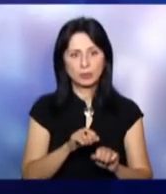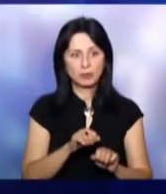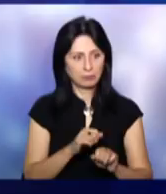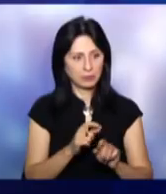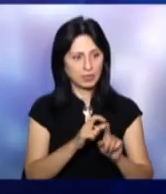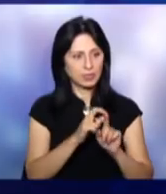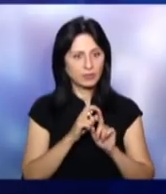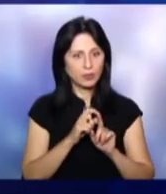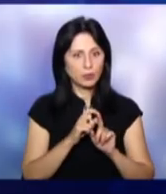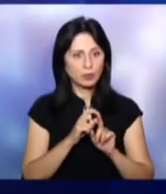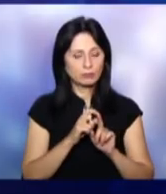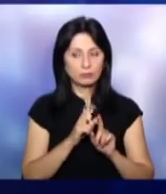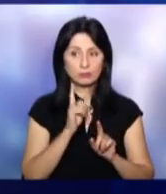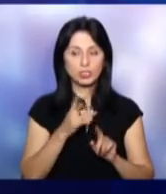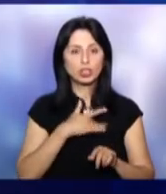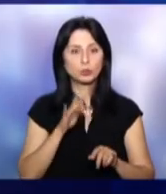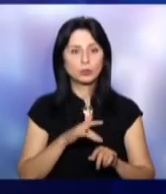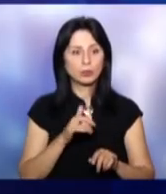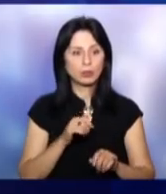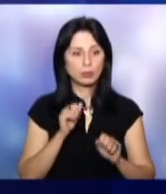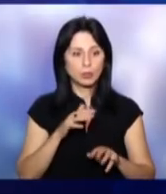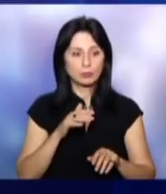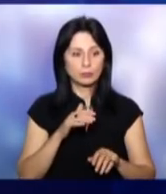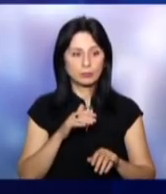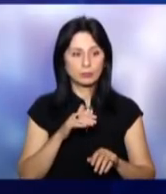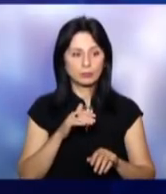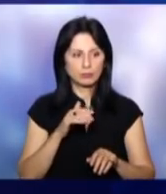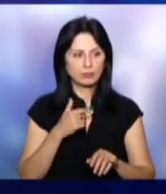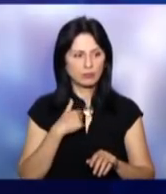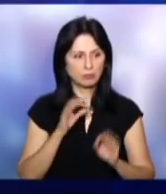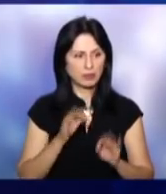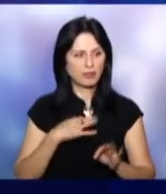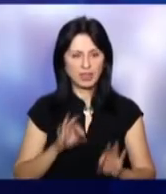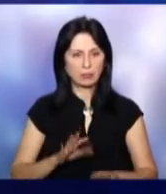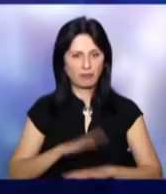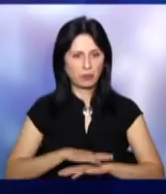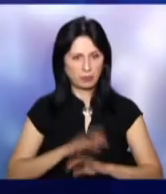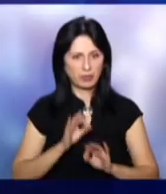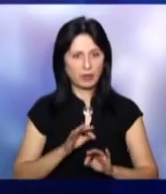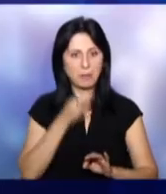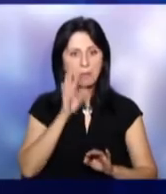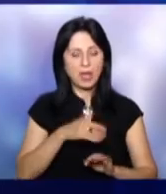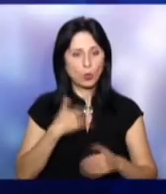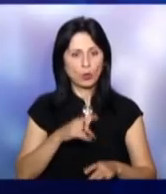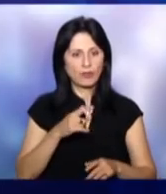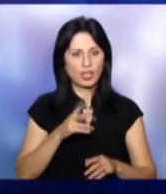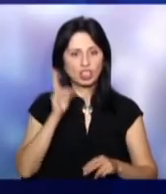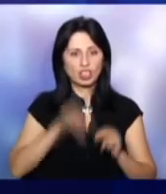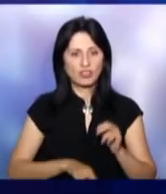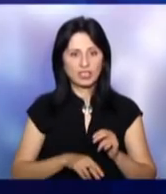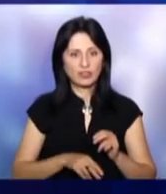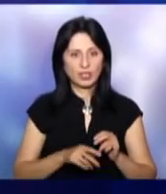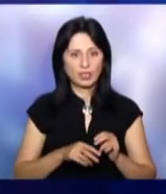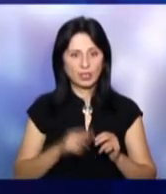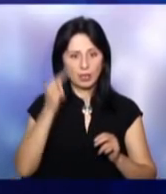რაღაცნაირად ეს მითხრა ისეთი ინტონაციით, აი უცებ დავფიქრდი, რომ ხო, რაღაც არანორმალურს ვაკეთებ. Და მას მერე მართლა შევწყვიტე